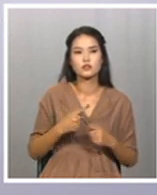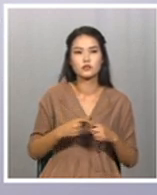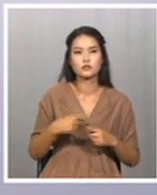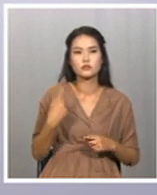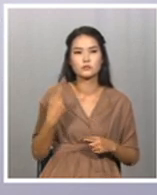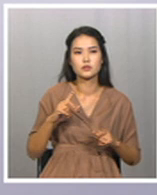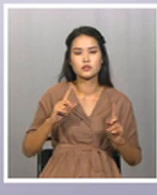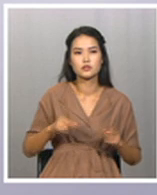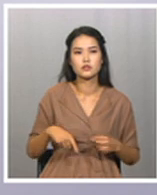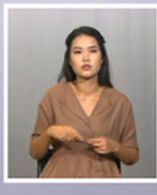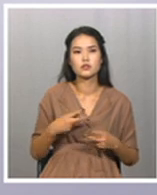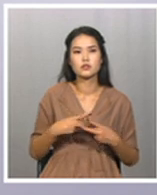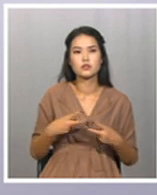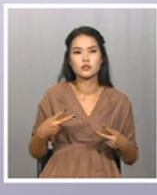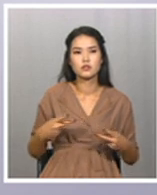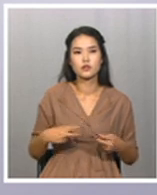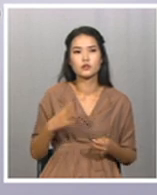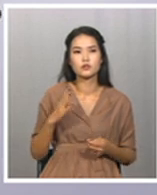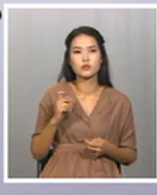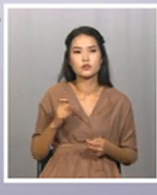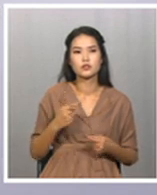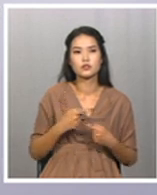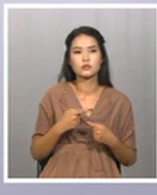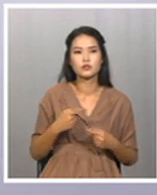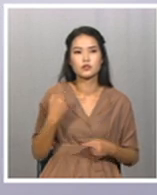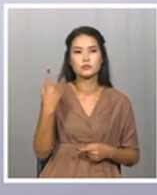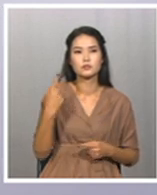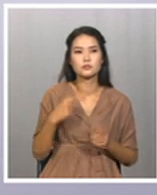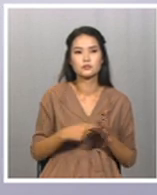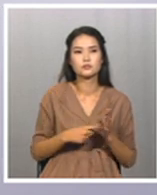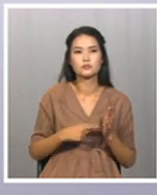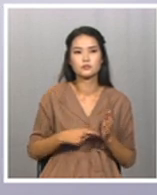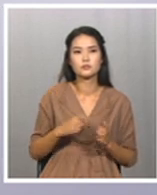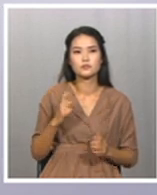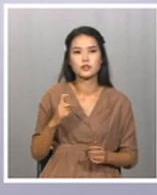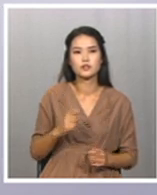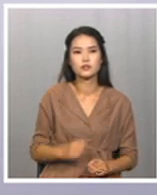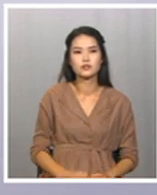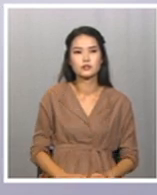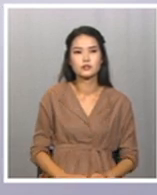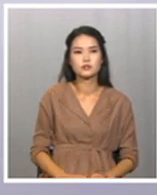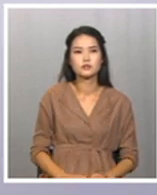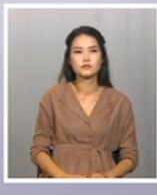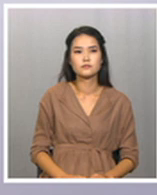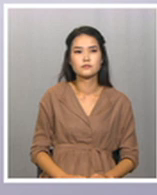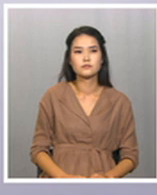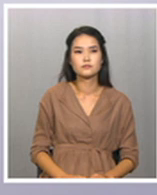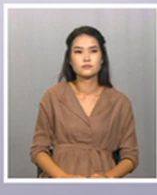қосылған 1-дің туындысы 4x азайтылған 1 бөлінген x.